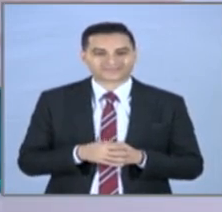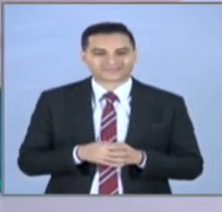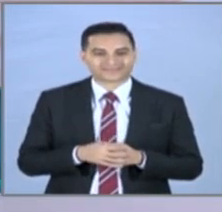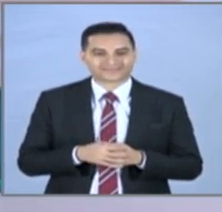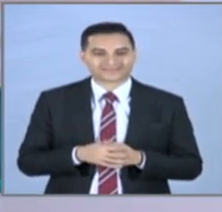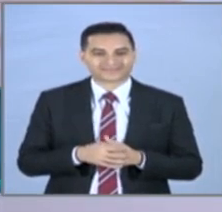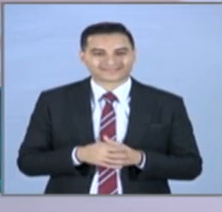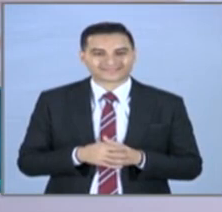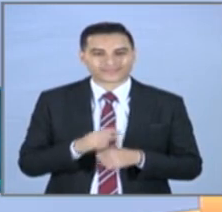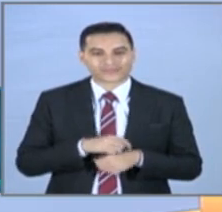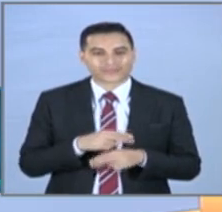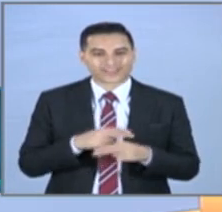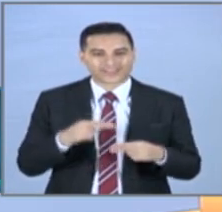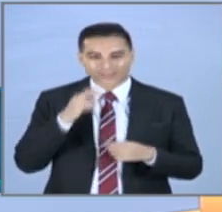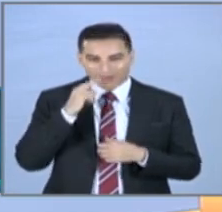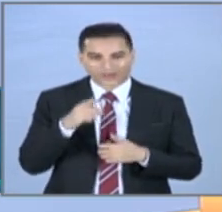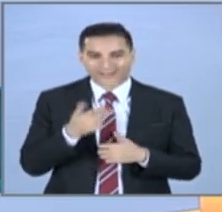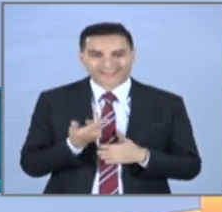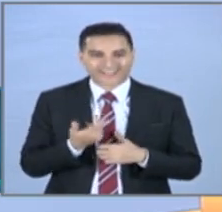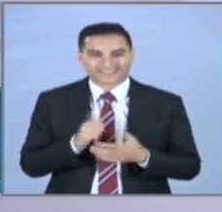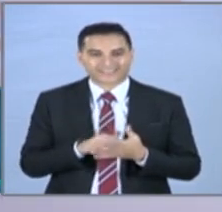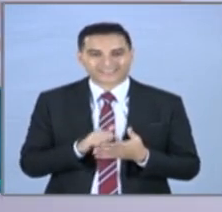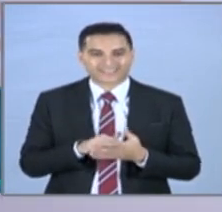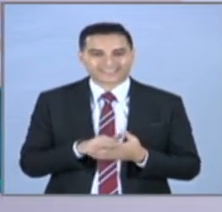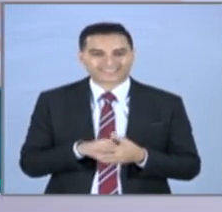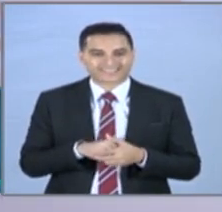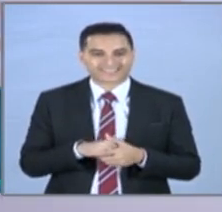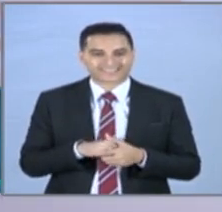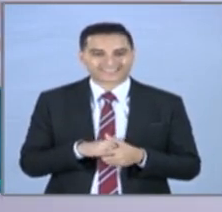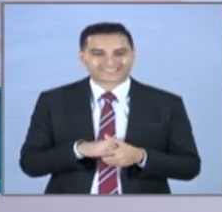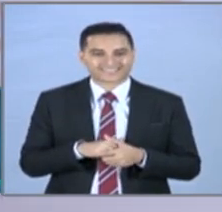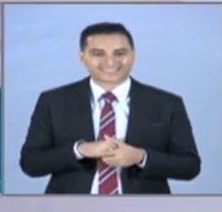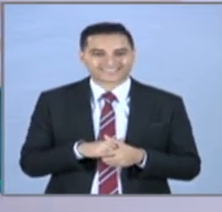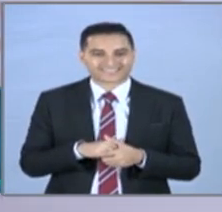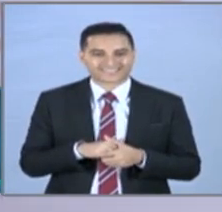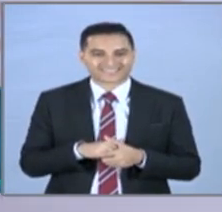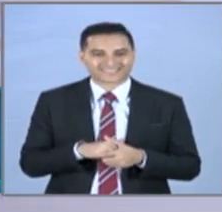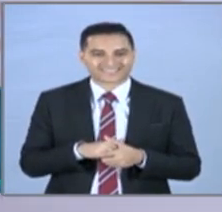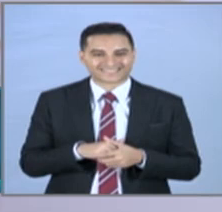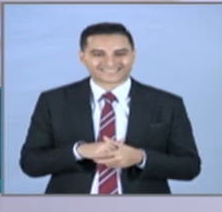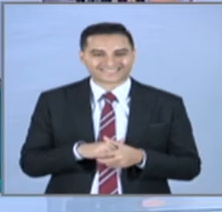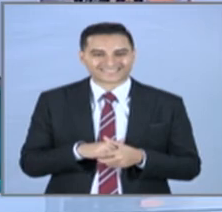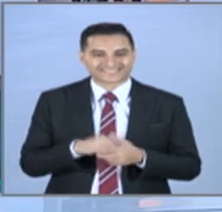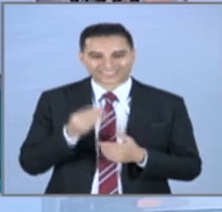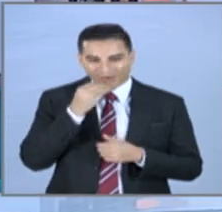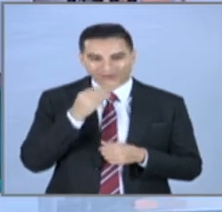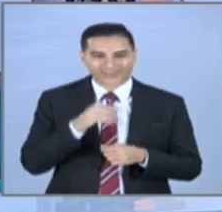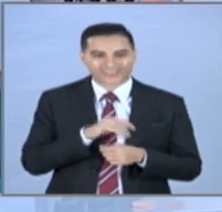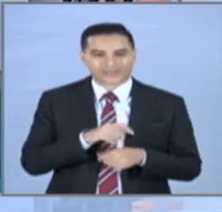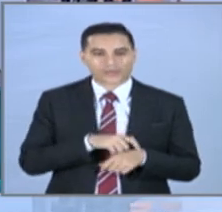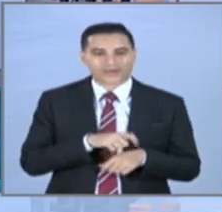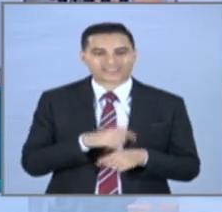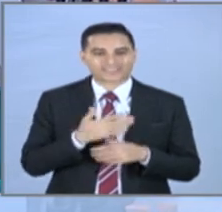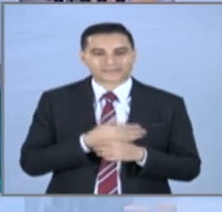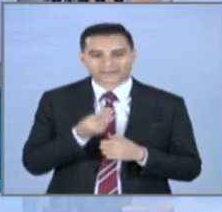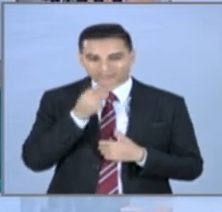كده؟ جدا. بتقول إيه يا مدام مونت؟ كولي كولي طول الوقت لأنها